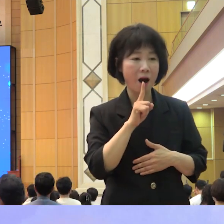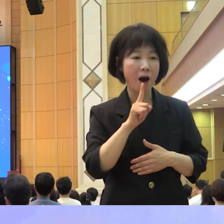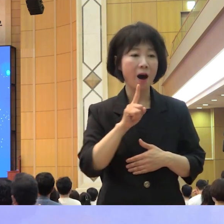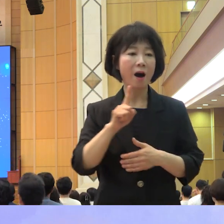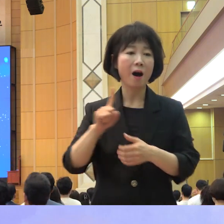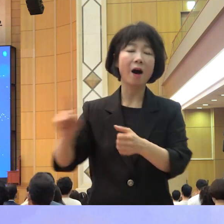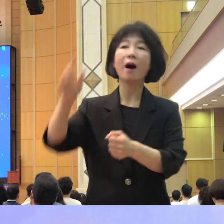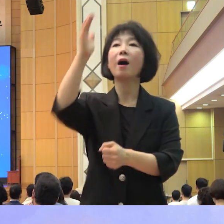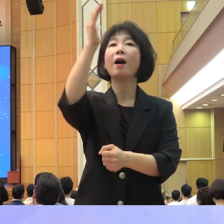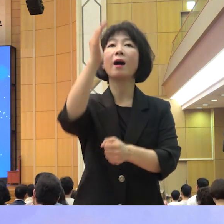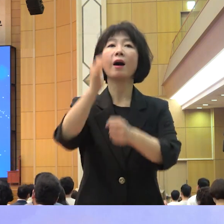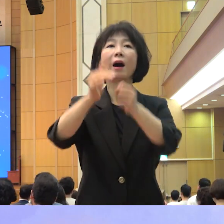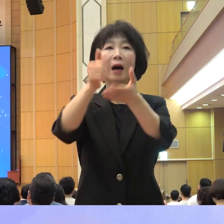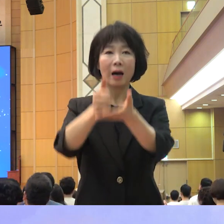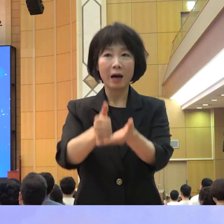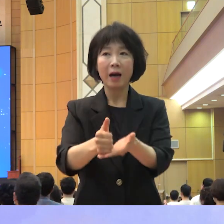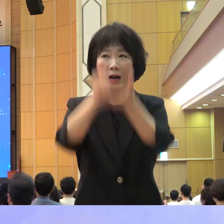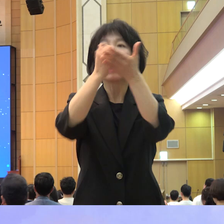형통하리라.